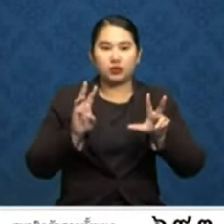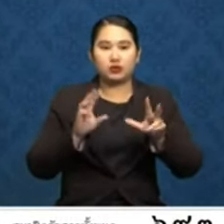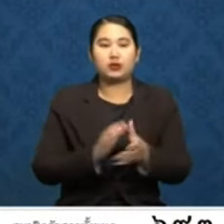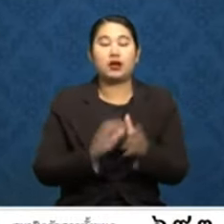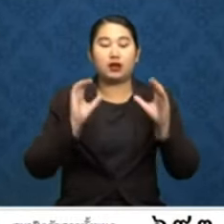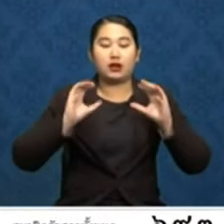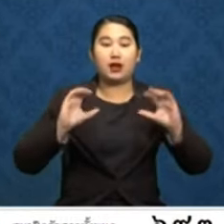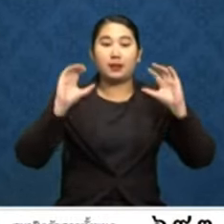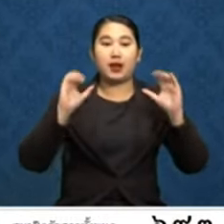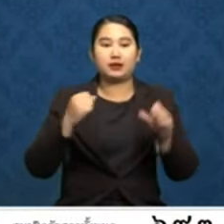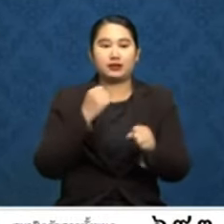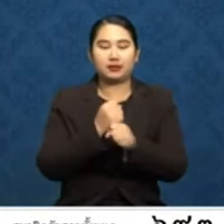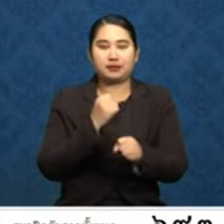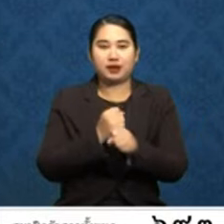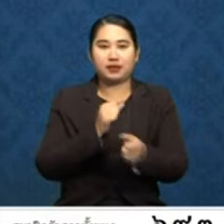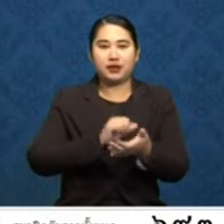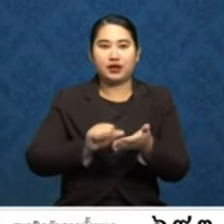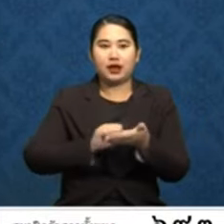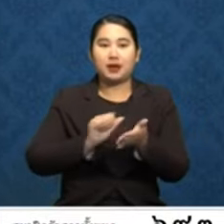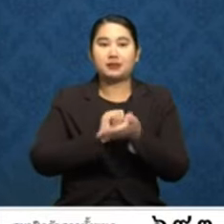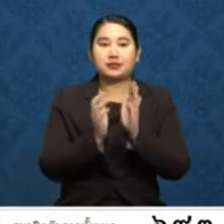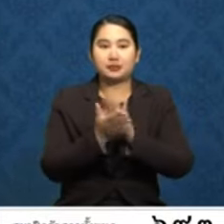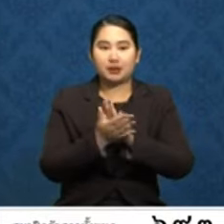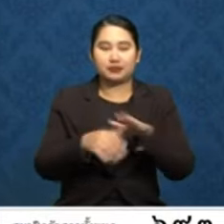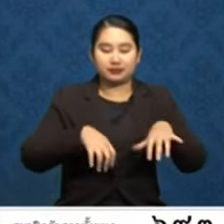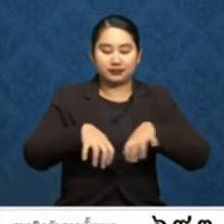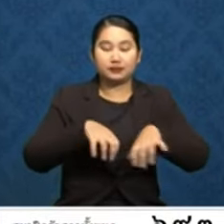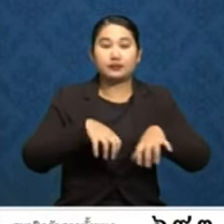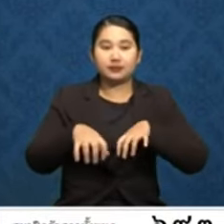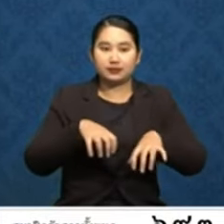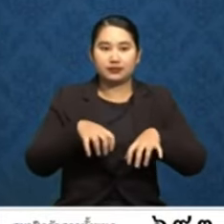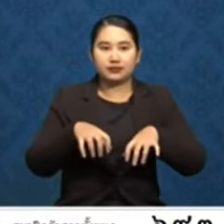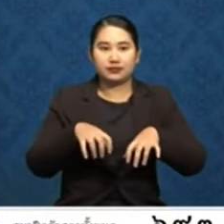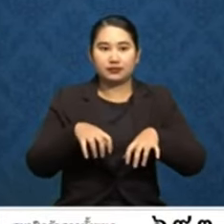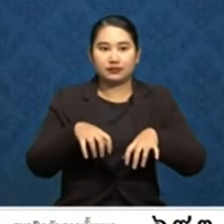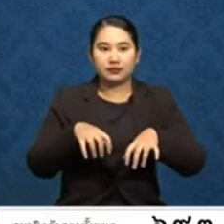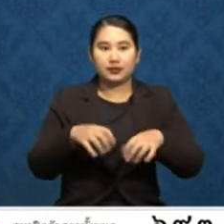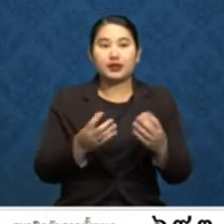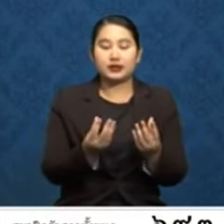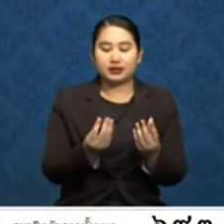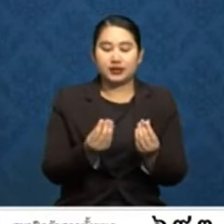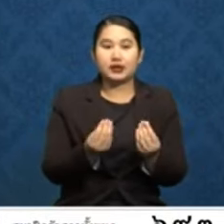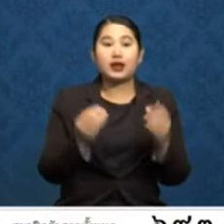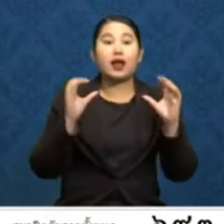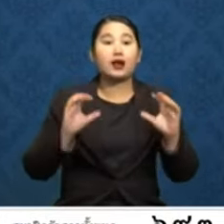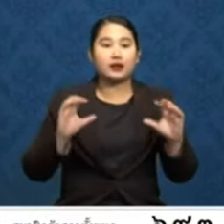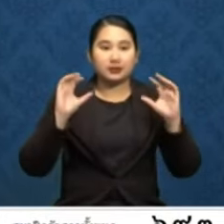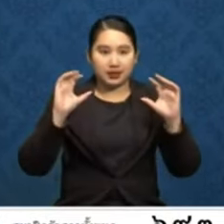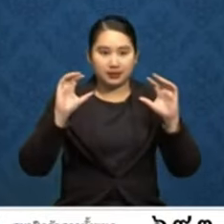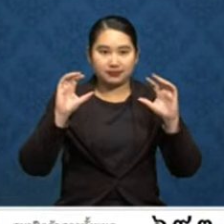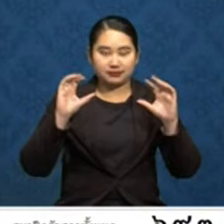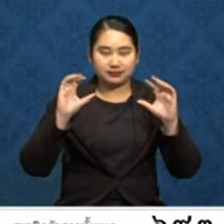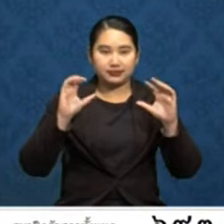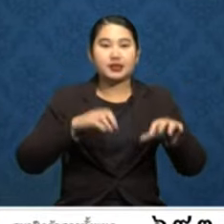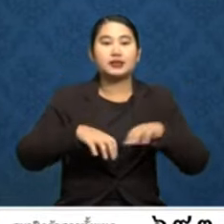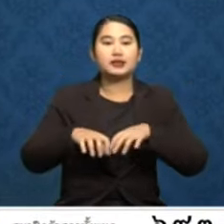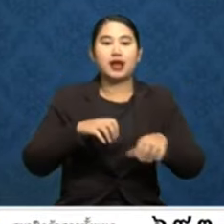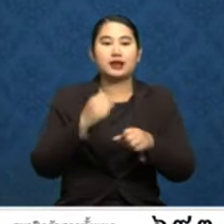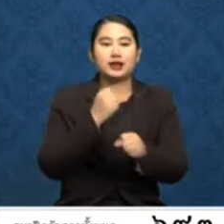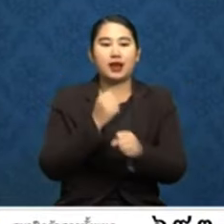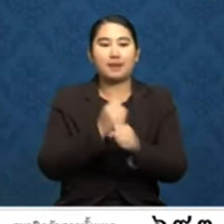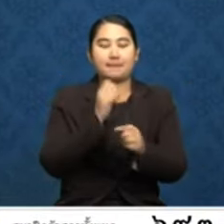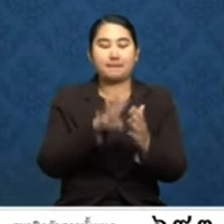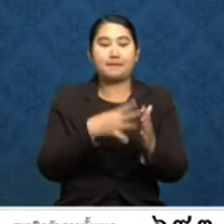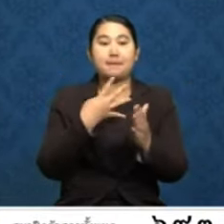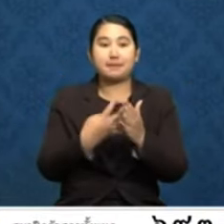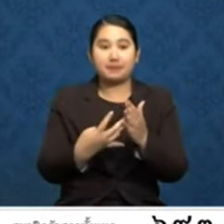บาลจะเพิ่มประสิทธิภาพการบริหารจัดการที่ดินของรัฐเร่งจัดทำแผนที่